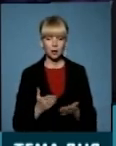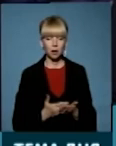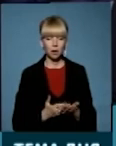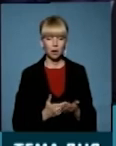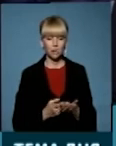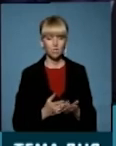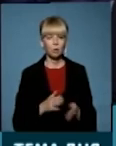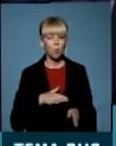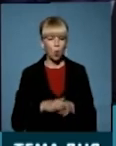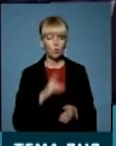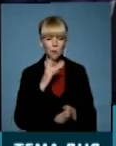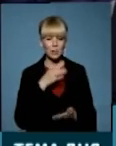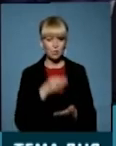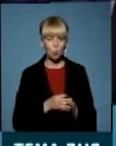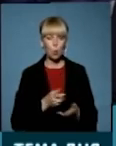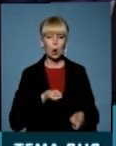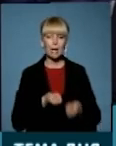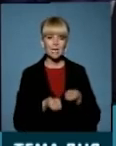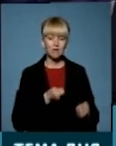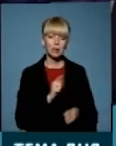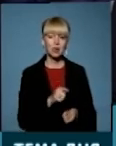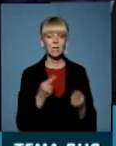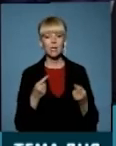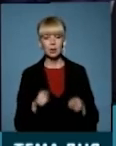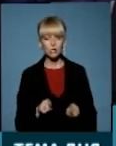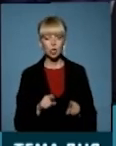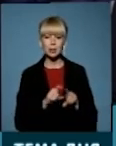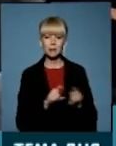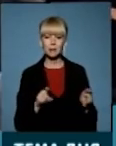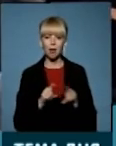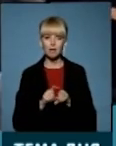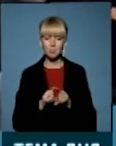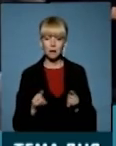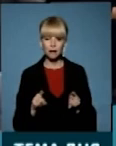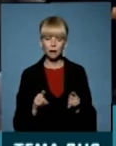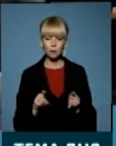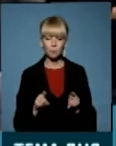з повною відповідальністю керівники тих чи інших закладів